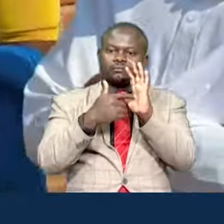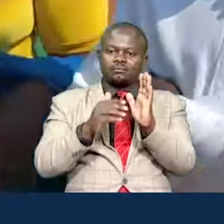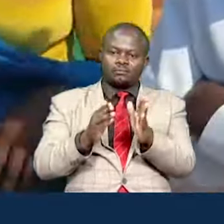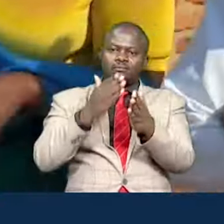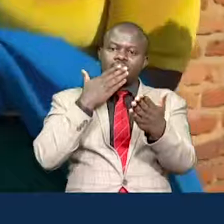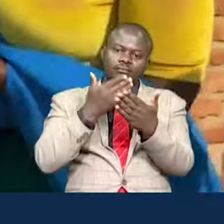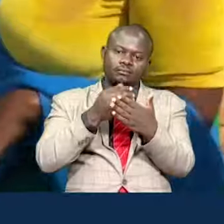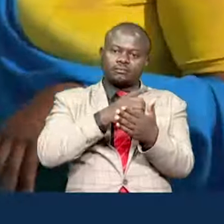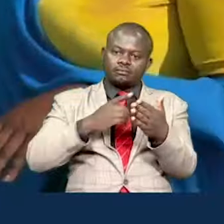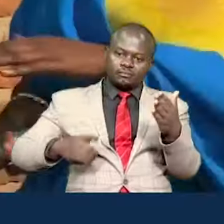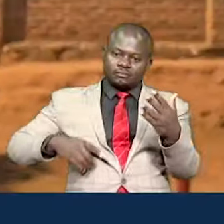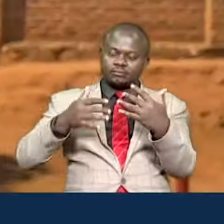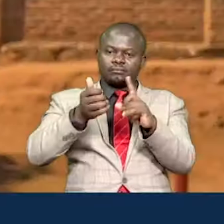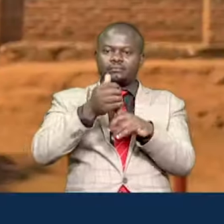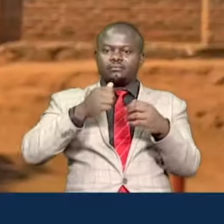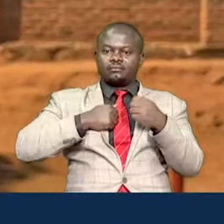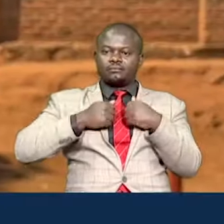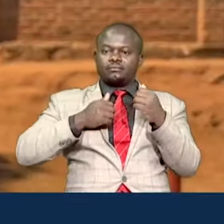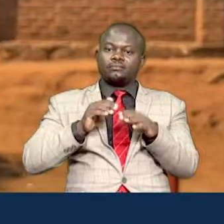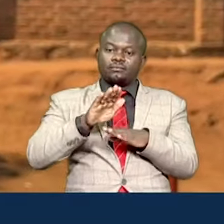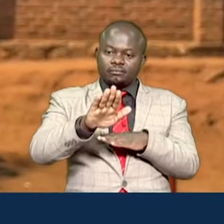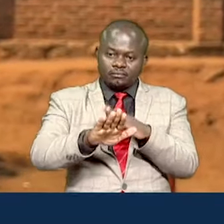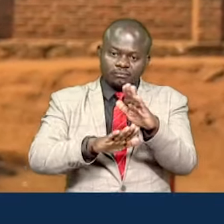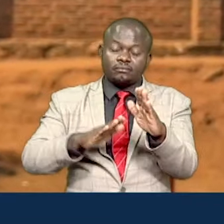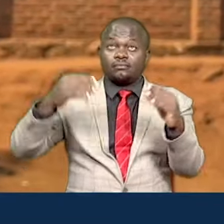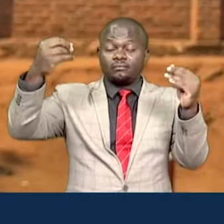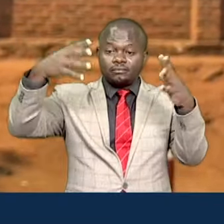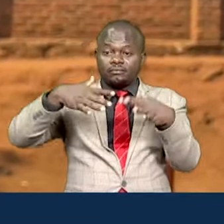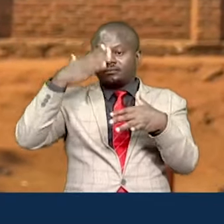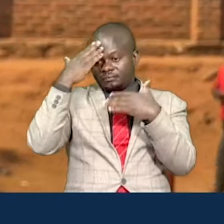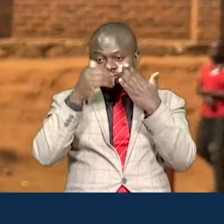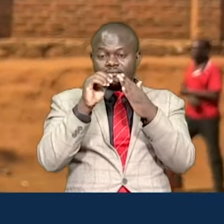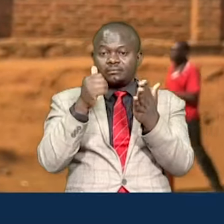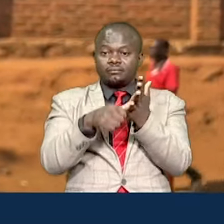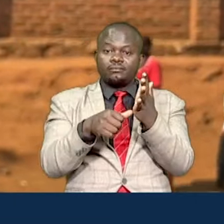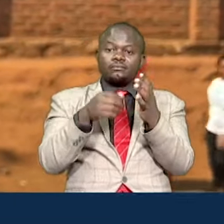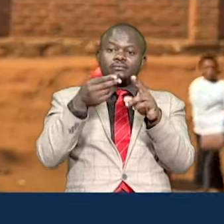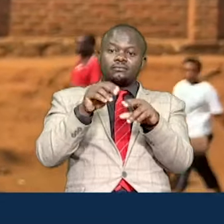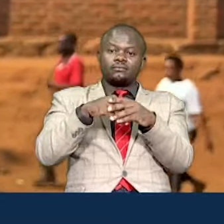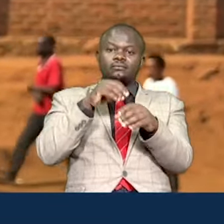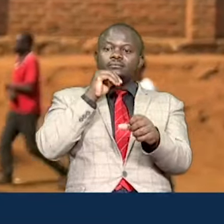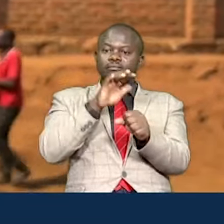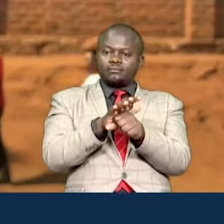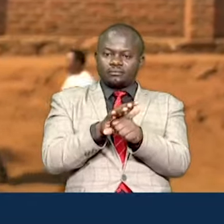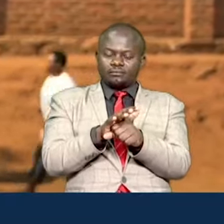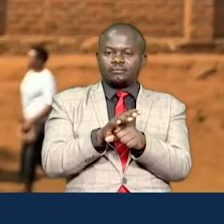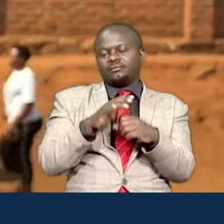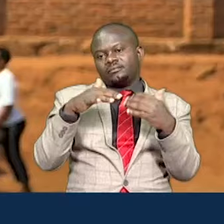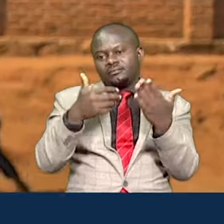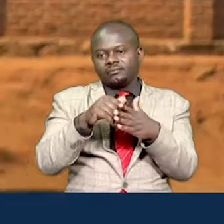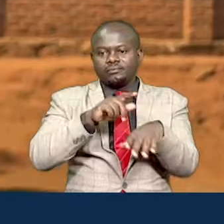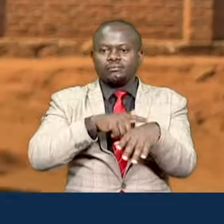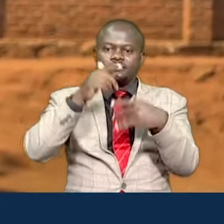ya demokarasi imaze kugerwaho mu Rwanda. Tugenda dutera intambwe biragaragara, kuko n'ibibazo bigenda bibamo nabwo biba ari byinshi, byaba ari mu gihe